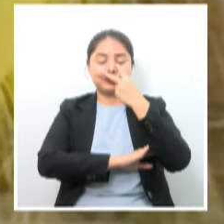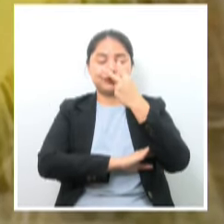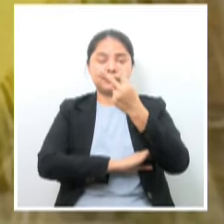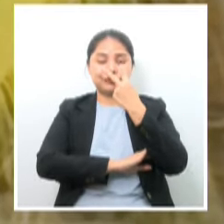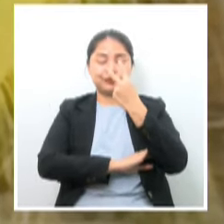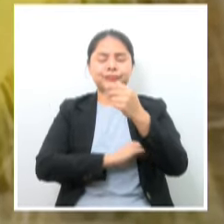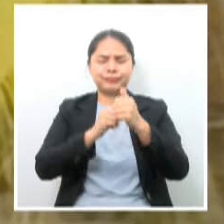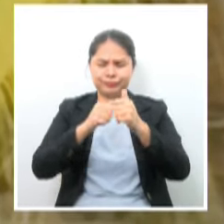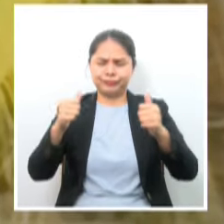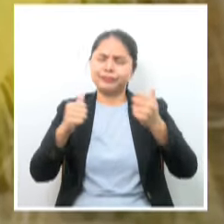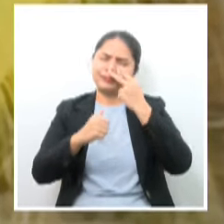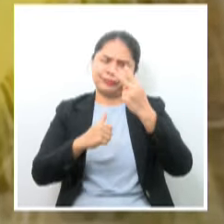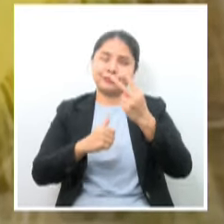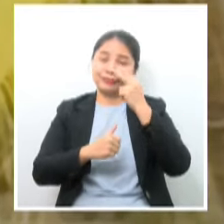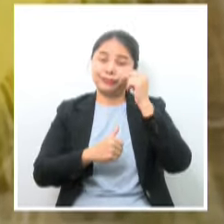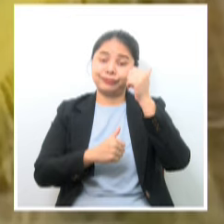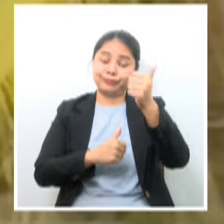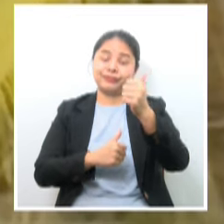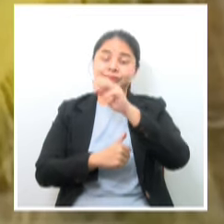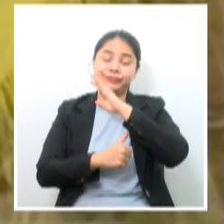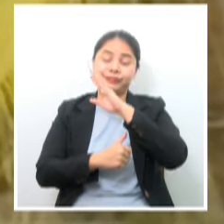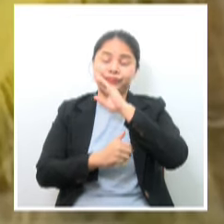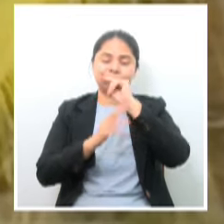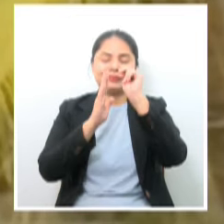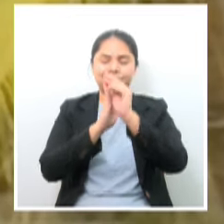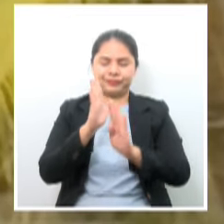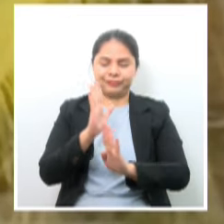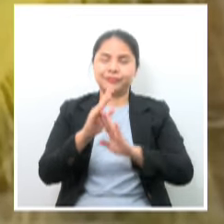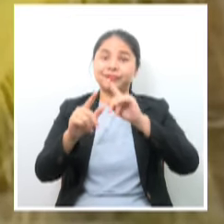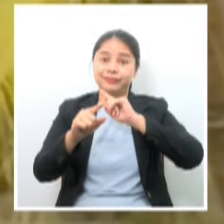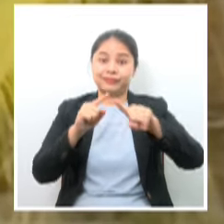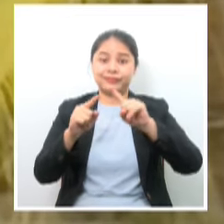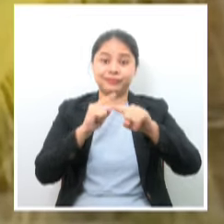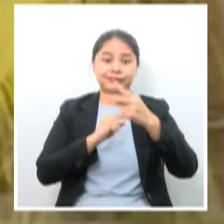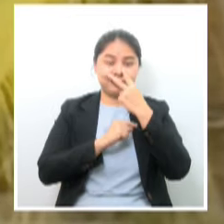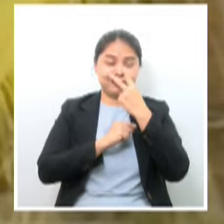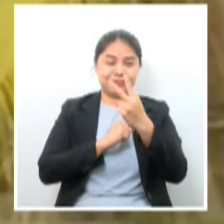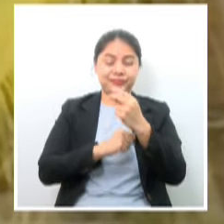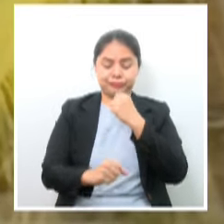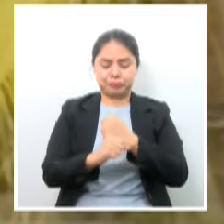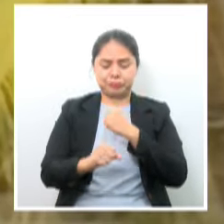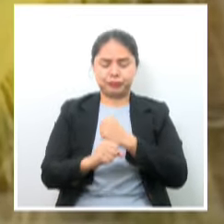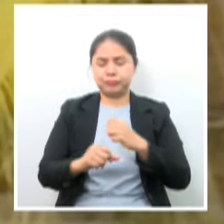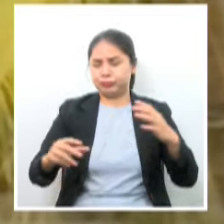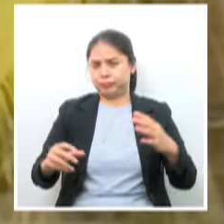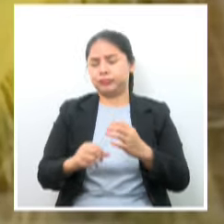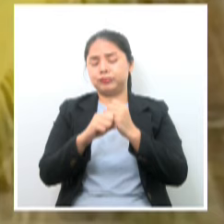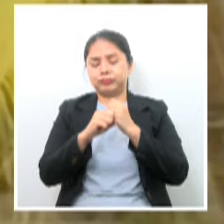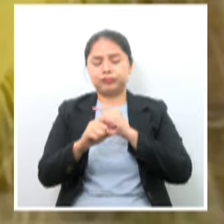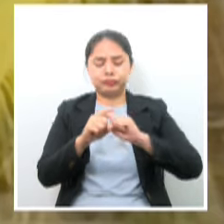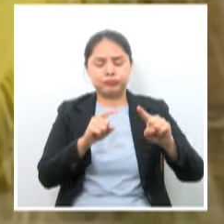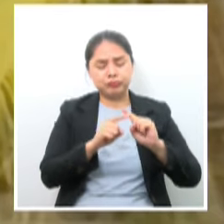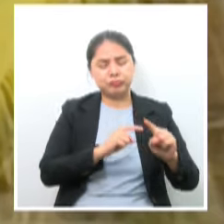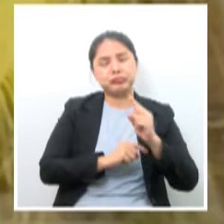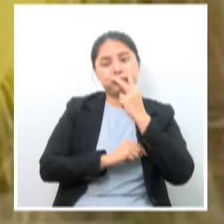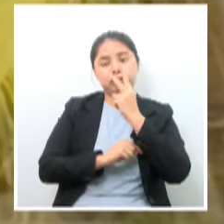ที่ท่านสามารถศึกษาแล้วก็หากท่านมีนโยบายหรือมีข่าวต่างๆถ้าท่านอ่านเพียงข่าวจากการสรุปจากเพจต่างๆหรือว่าอ่านจากข่าวจ